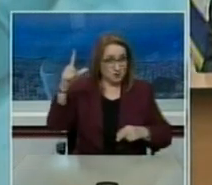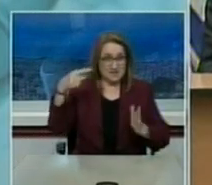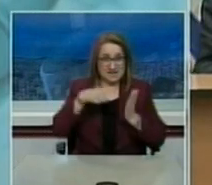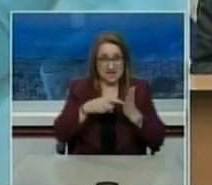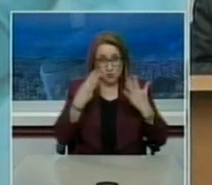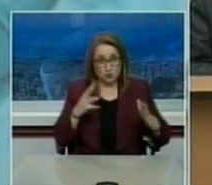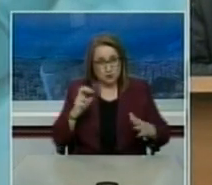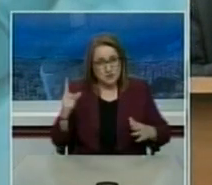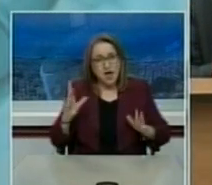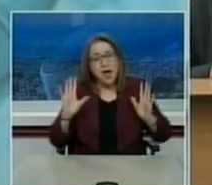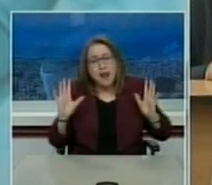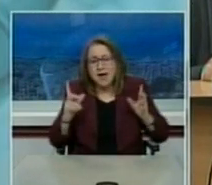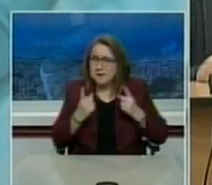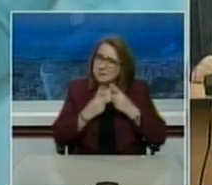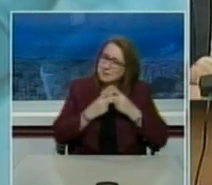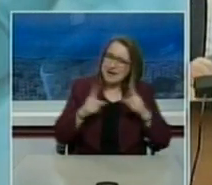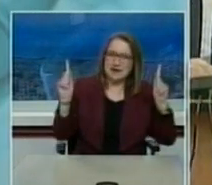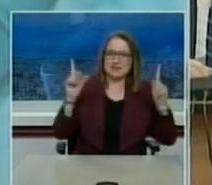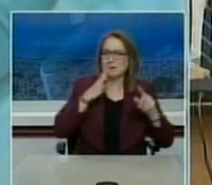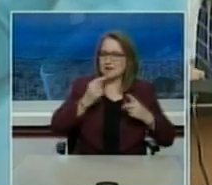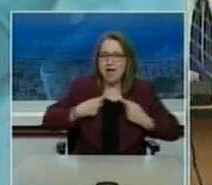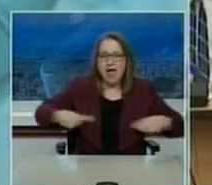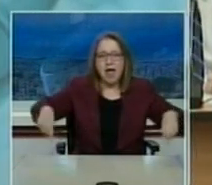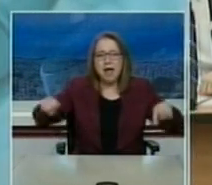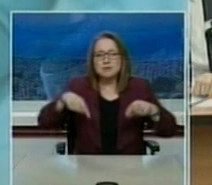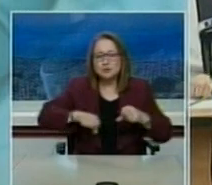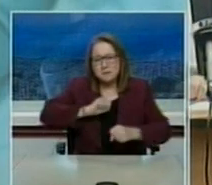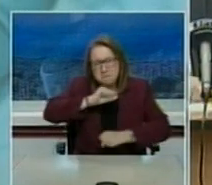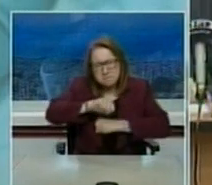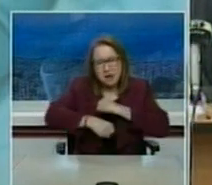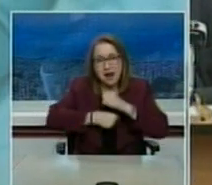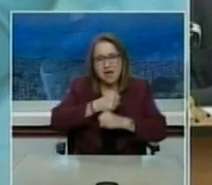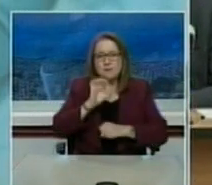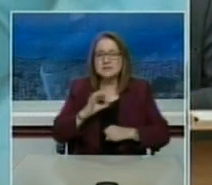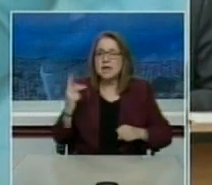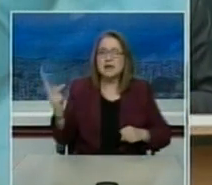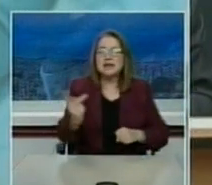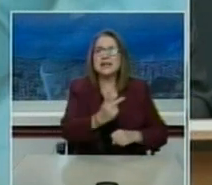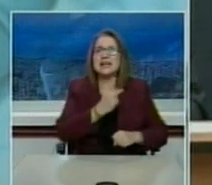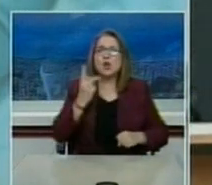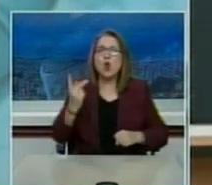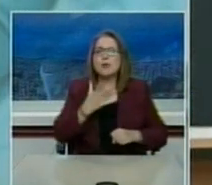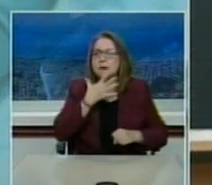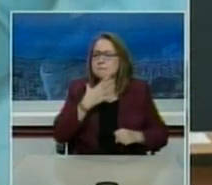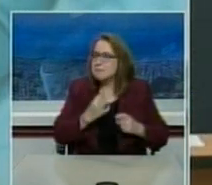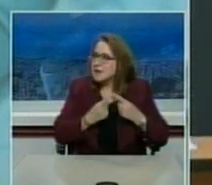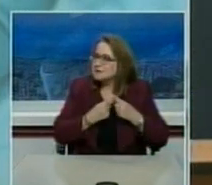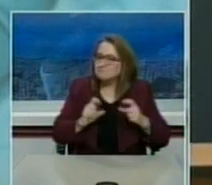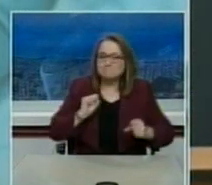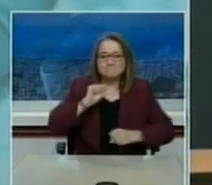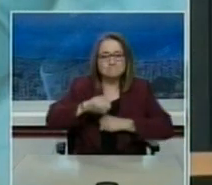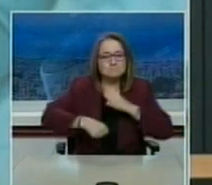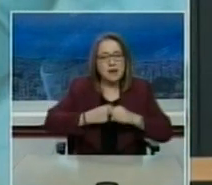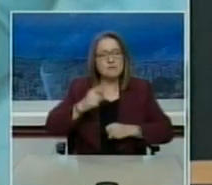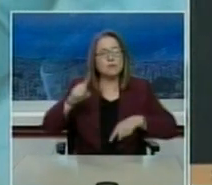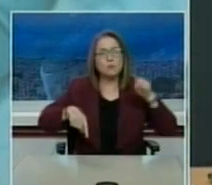ως κοινωνία. Δίνουμε τη δική μας μάχη, άλλοι στην πρώτη γραμμή και άλλοι περισσότεροι από εμάς από το σπίτι τους, σεβόμενοι τον περιορισμό της κυκλοφορίας